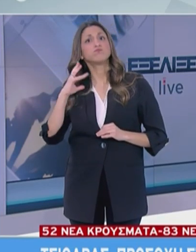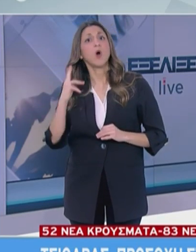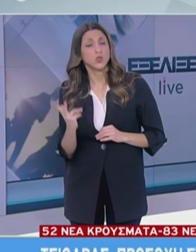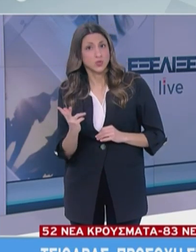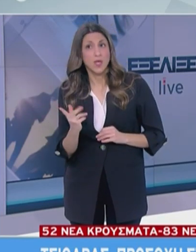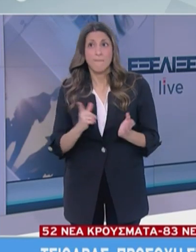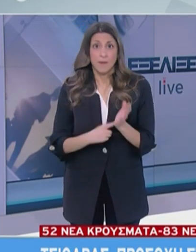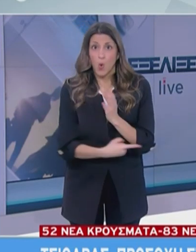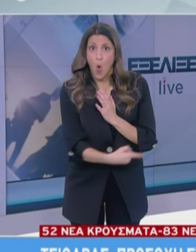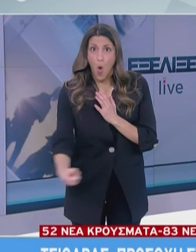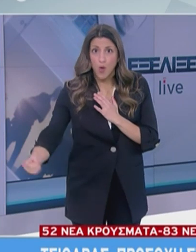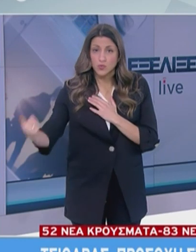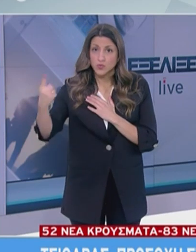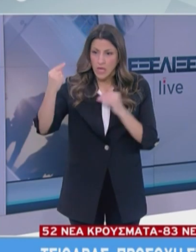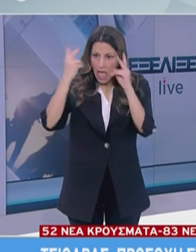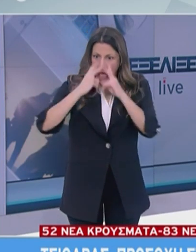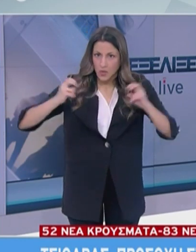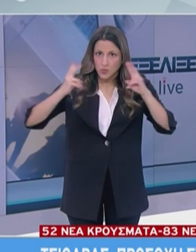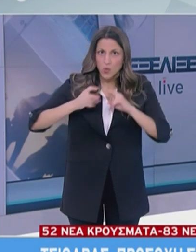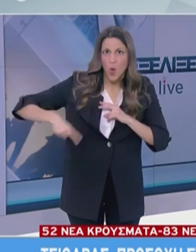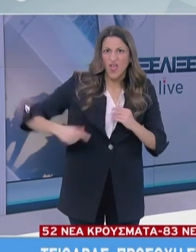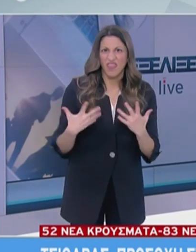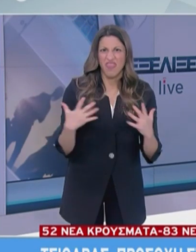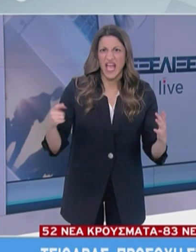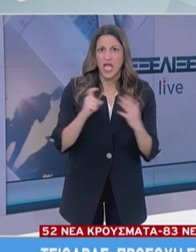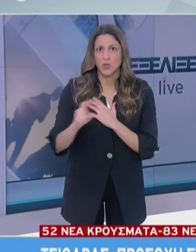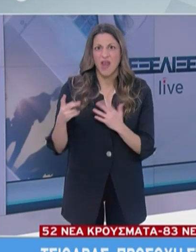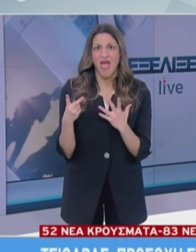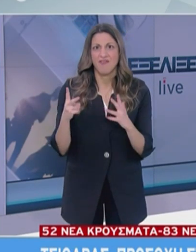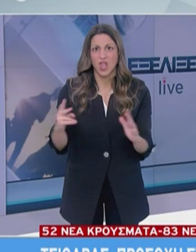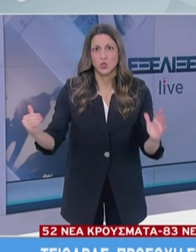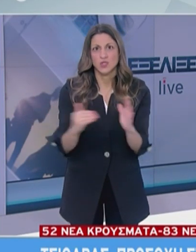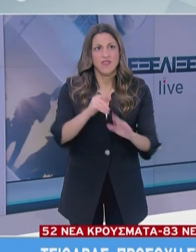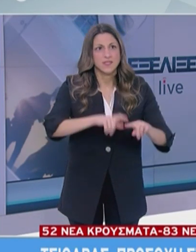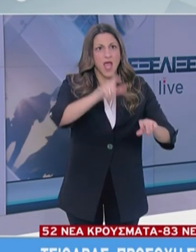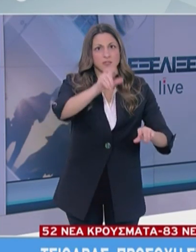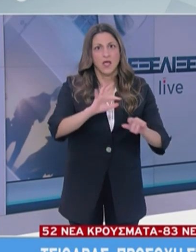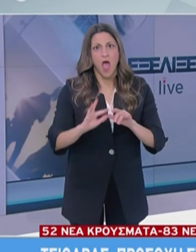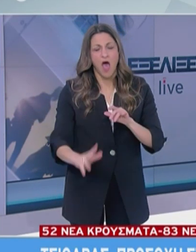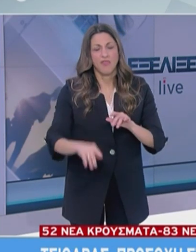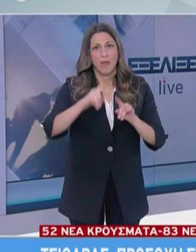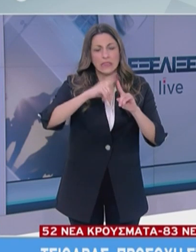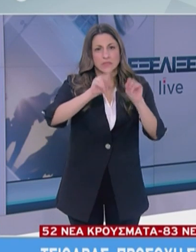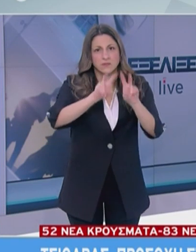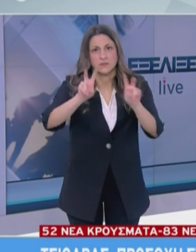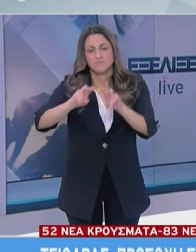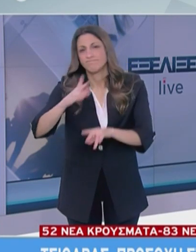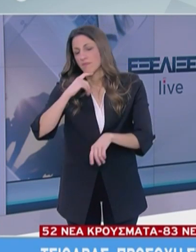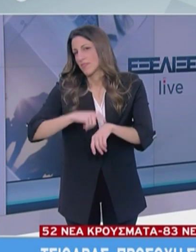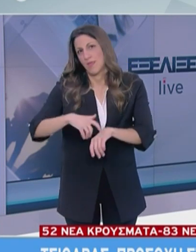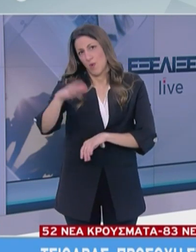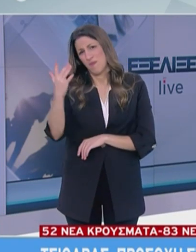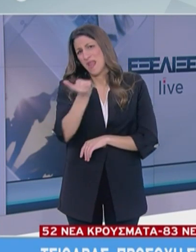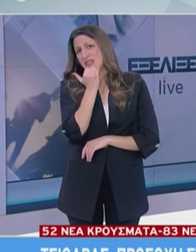ελέγχουμε μαζικά όλους, δηλαδή 10 εκατομμύρια 700.000 Έλληνες κάθε μέρα. Πρώτον, αδύνατον και δεύτερον,